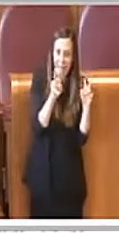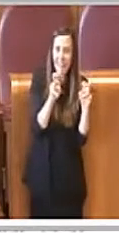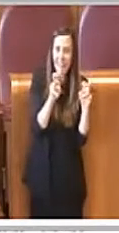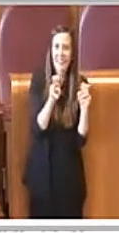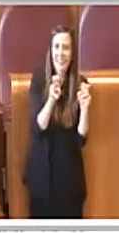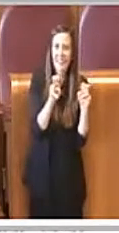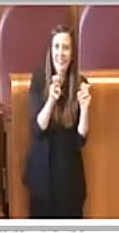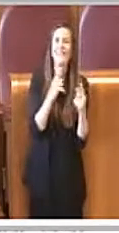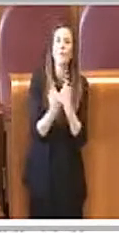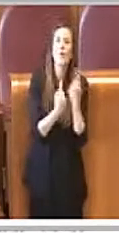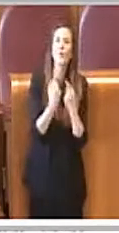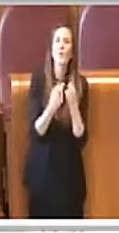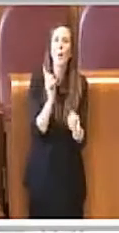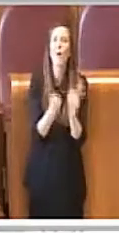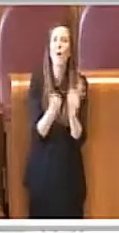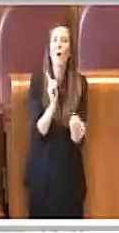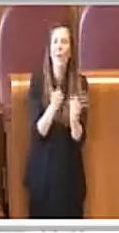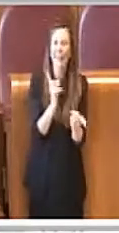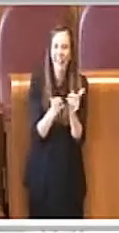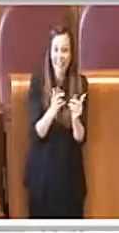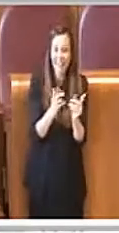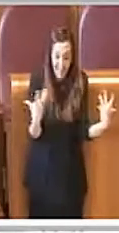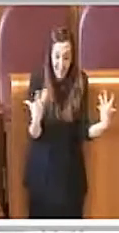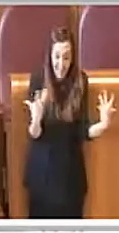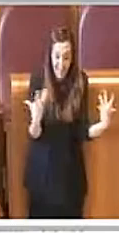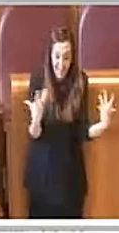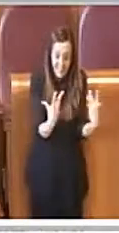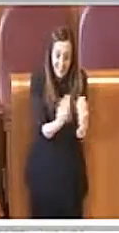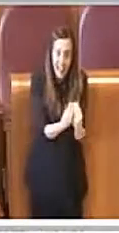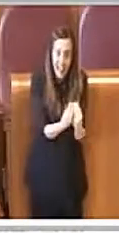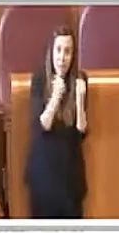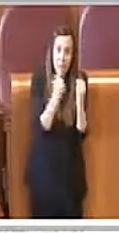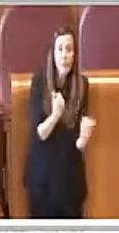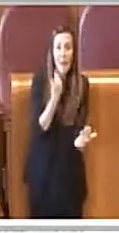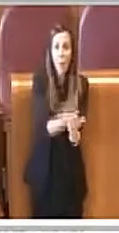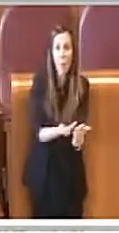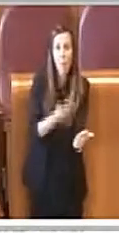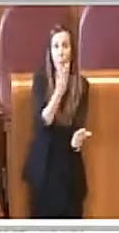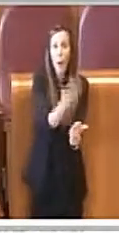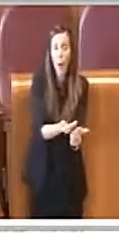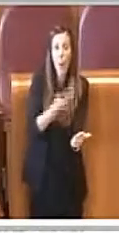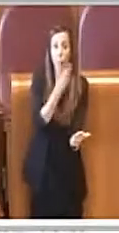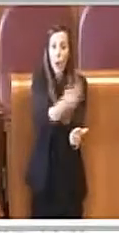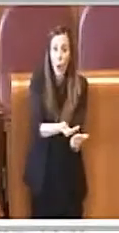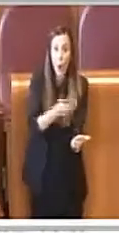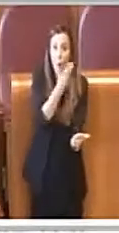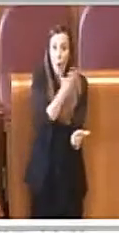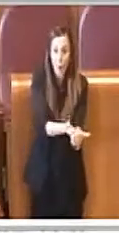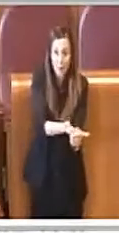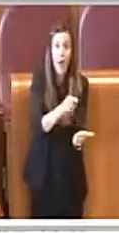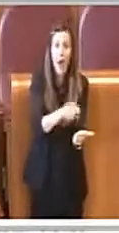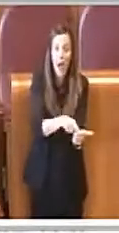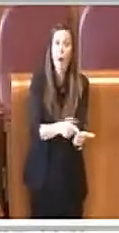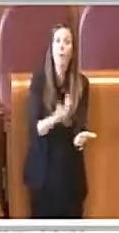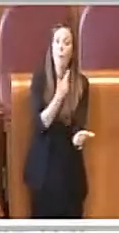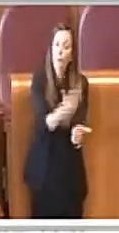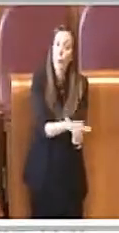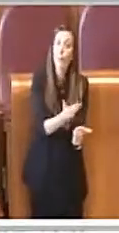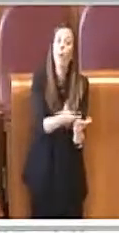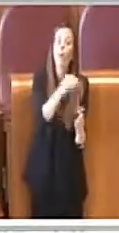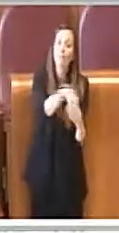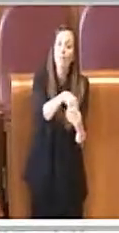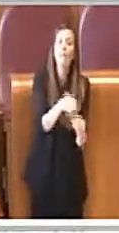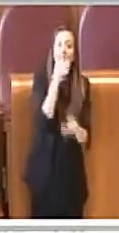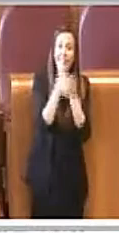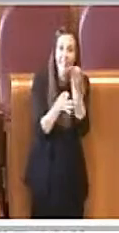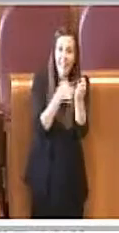e poi tutti insieme arrivare a fare delle proposte che abbiano un senso, delle proposte che